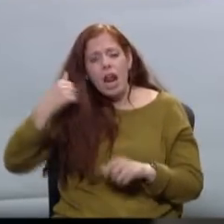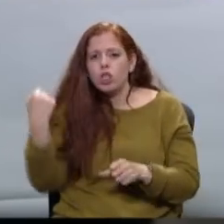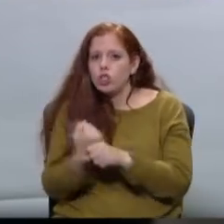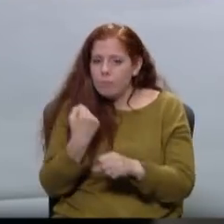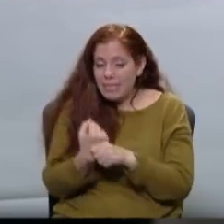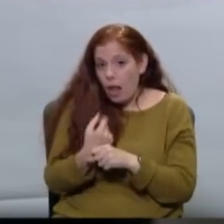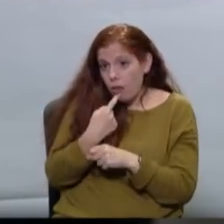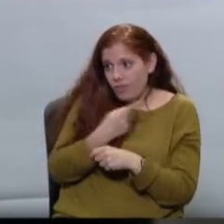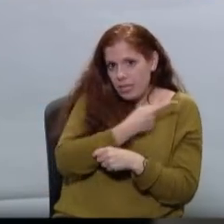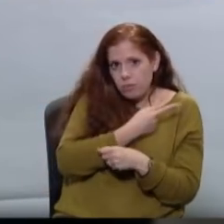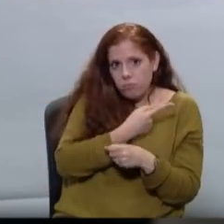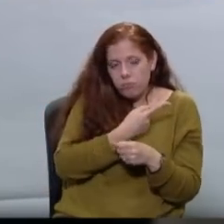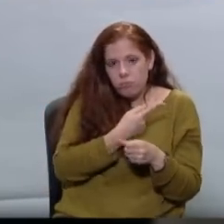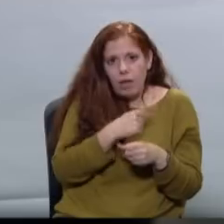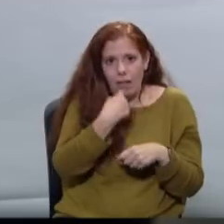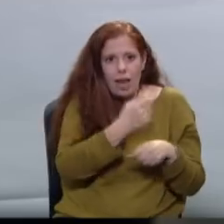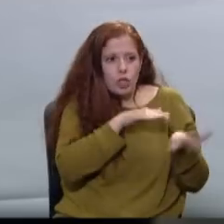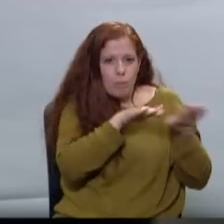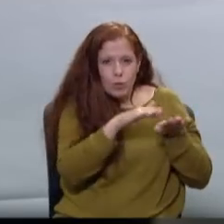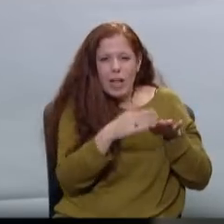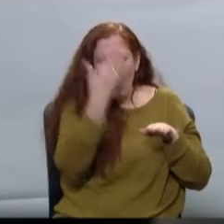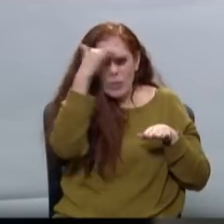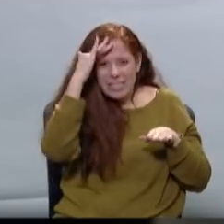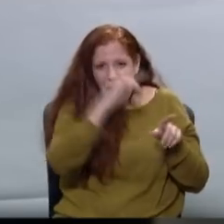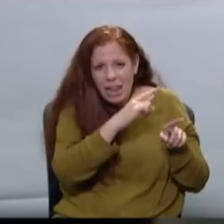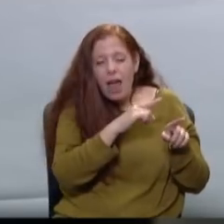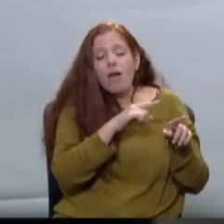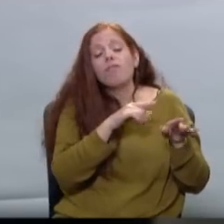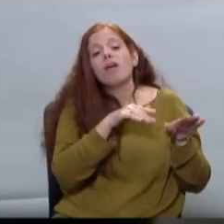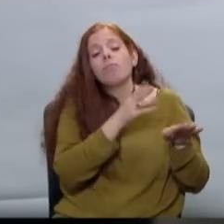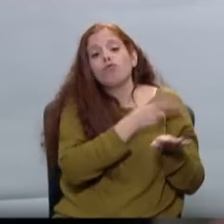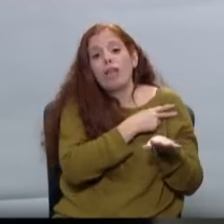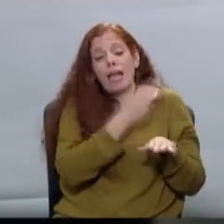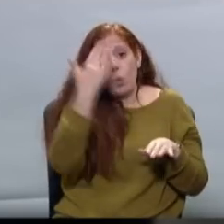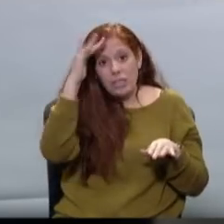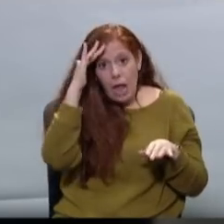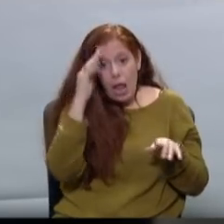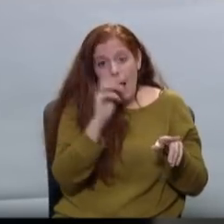פי טענת ממשלת אוסטרליה ומשטרת אוסטרליה, מלבון,